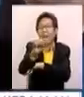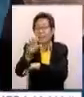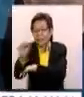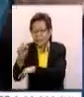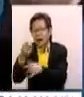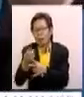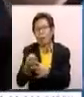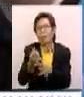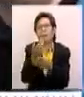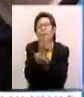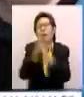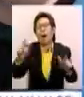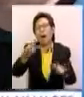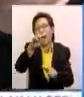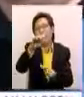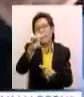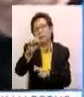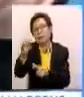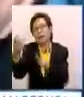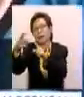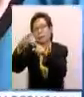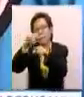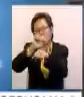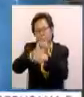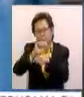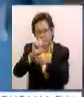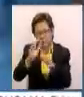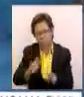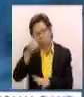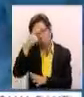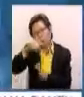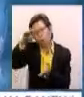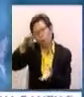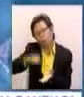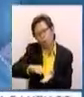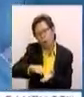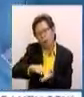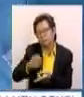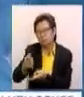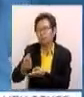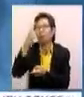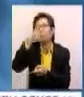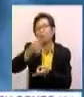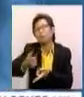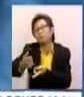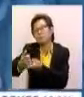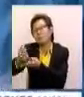skim pelepasan sepakat MSS kepada kakitangannya bagi mengurangkan kos yang ditanggung.